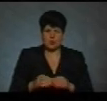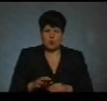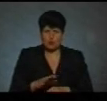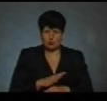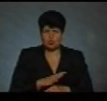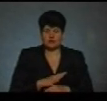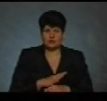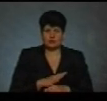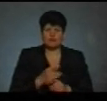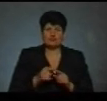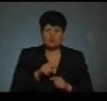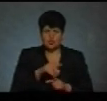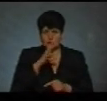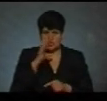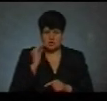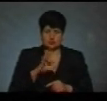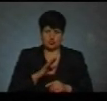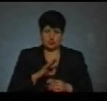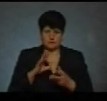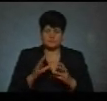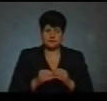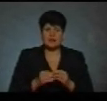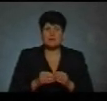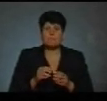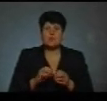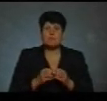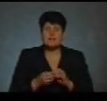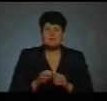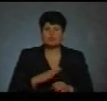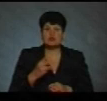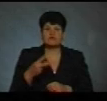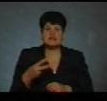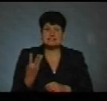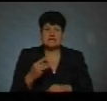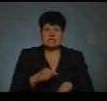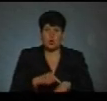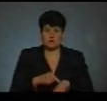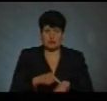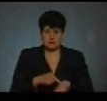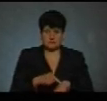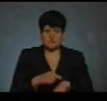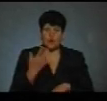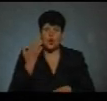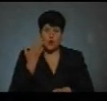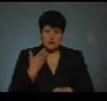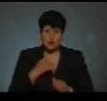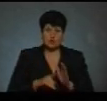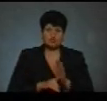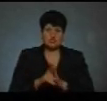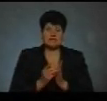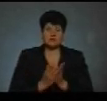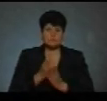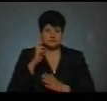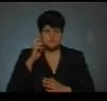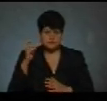у великодню ніч залучено поліцейських. Проблема виникла в 23-й годині, коли розпочалася служба.